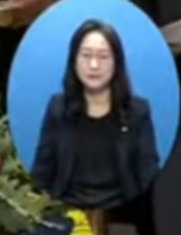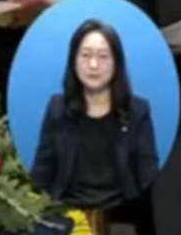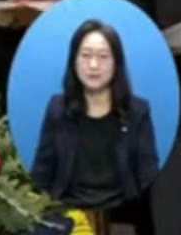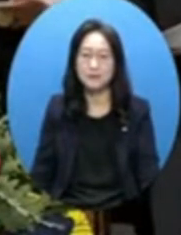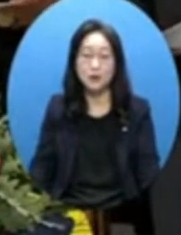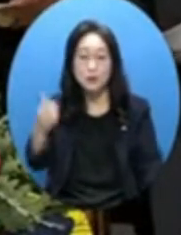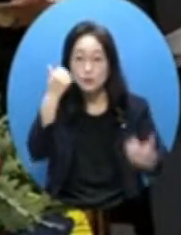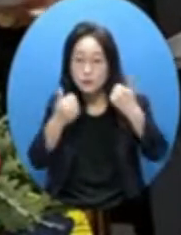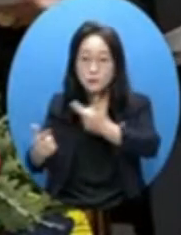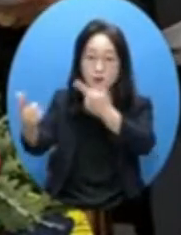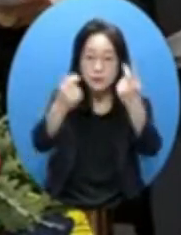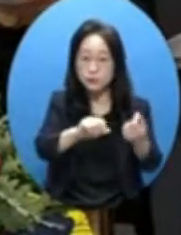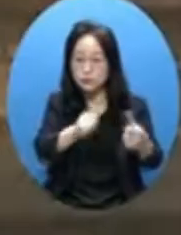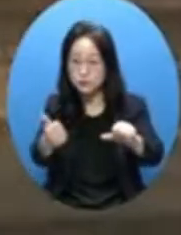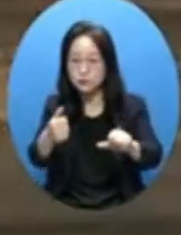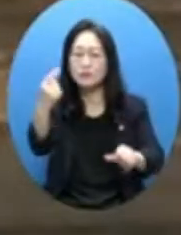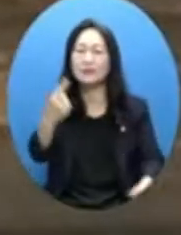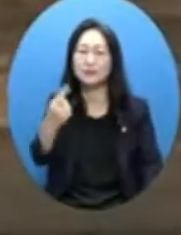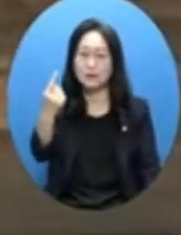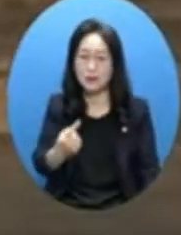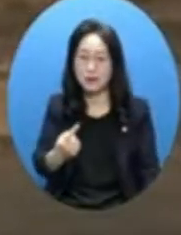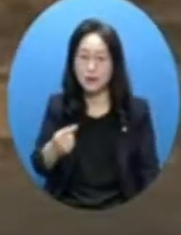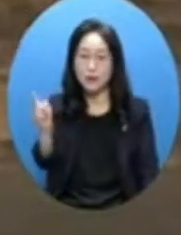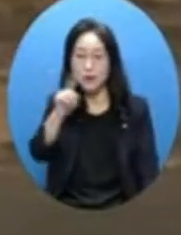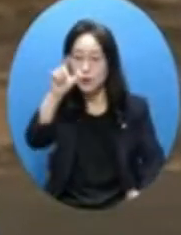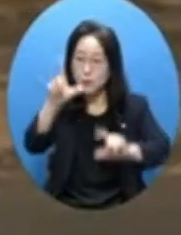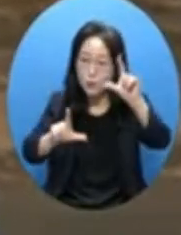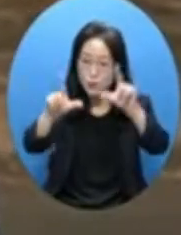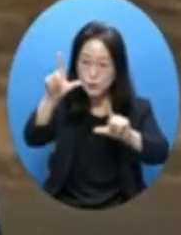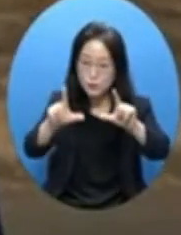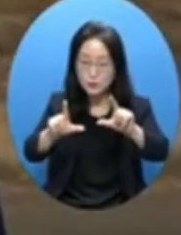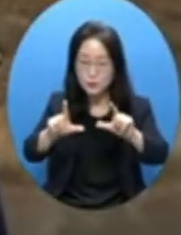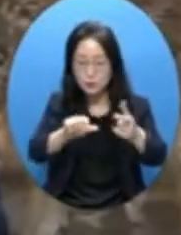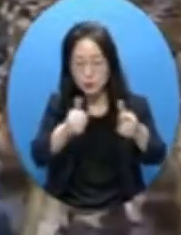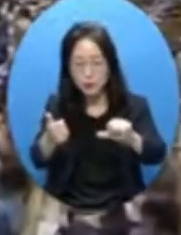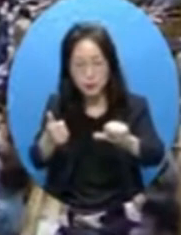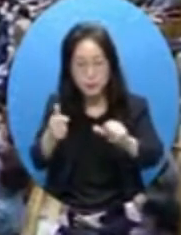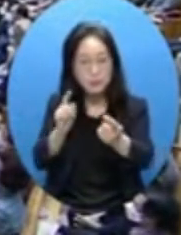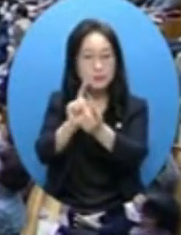누구에게나 예외 없이 죽음은 다가옵니다. 어떤 모습으로 죽음을 맞이할 것인가.